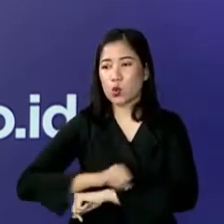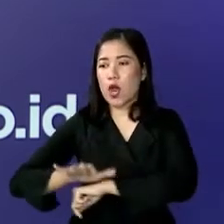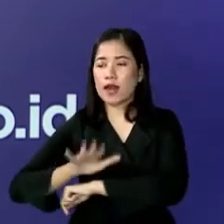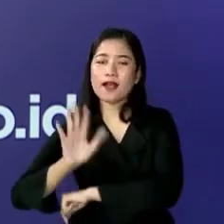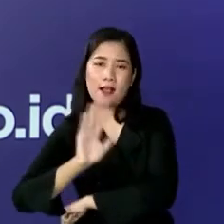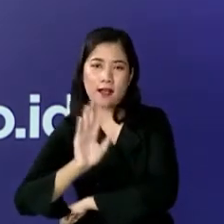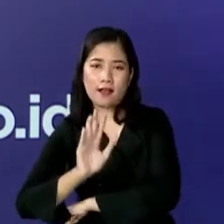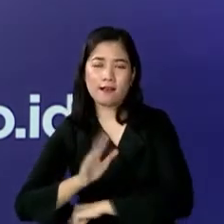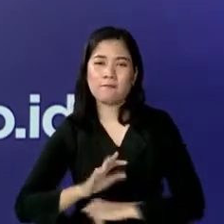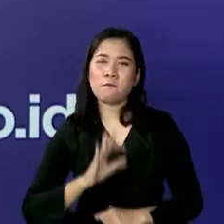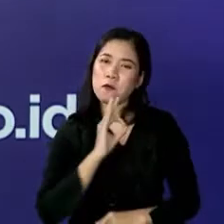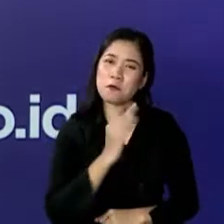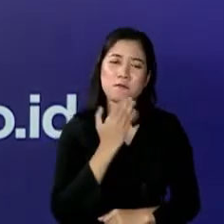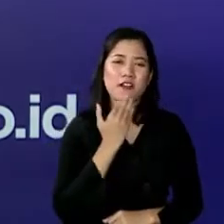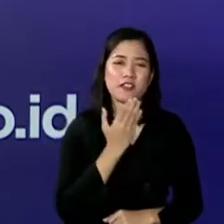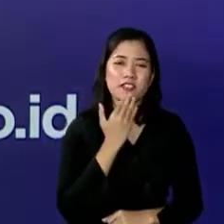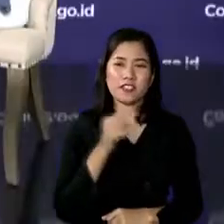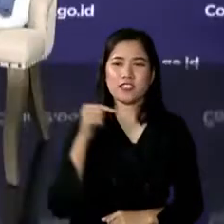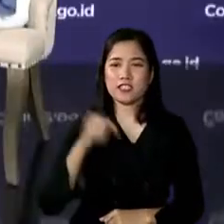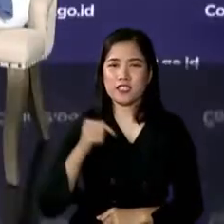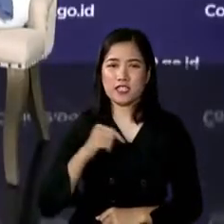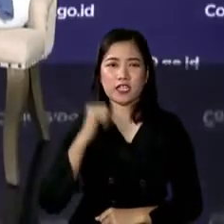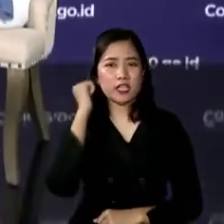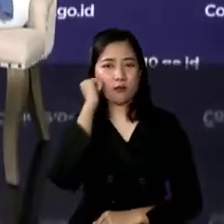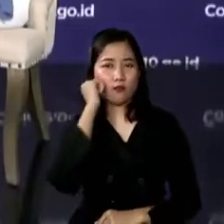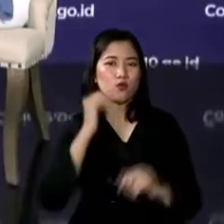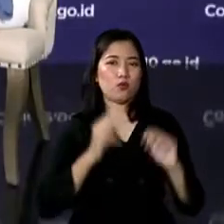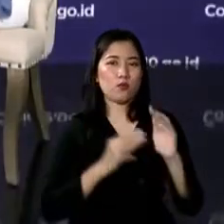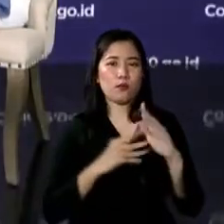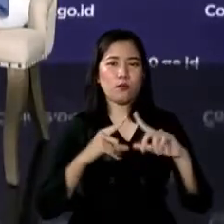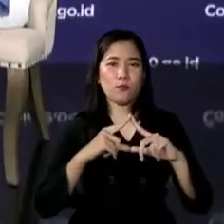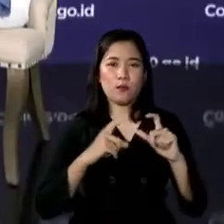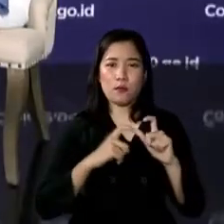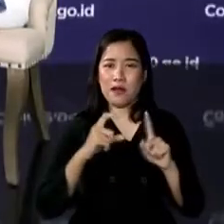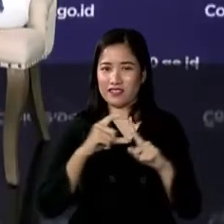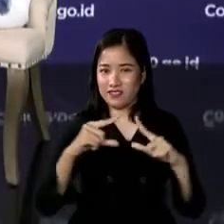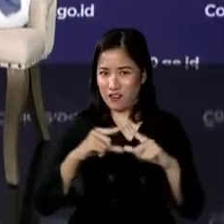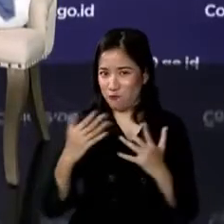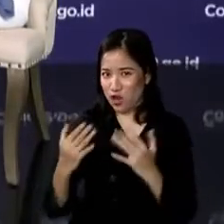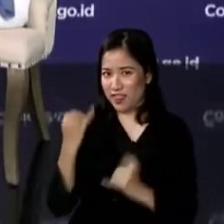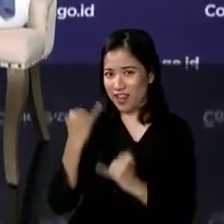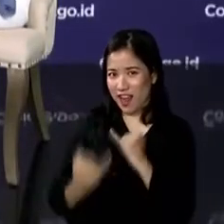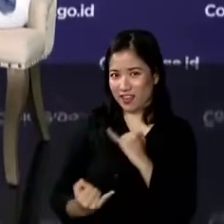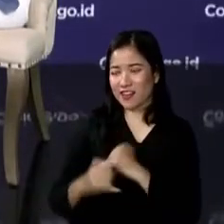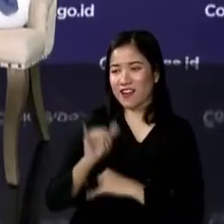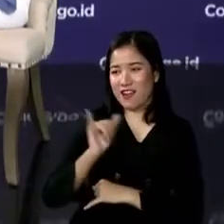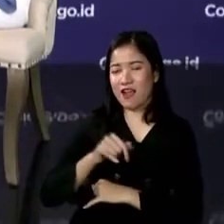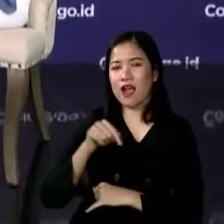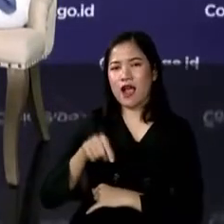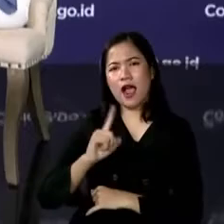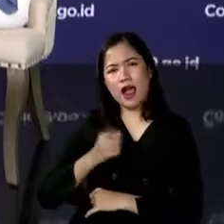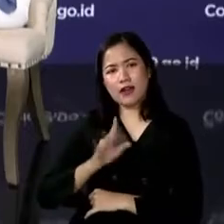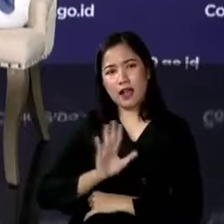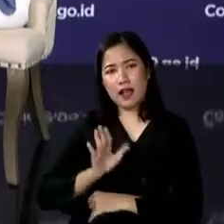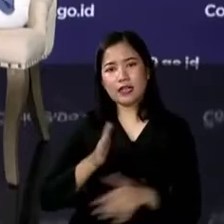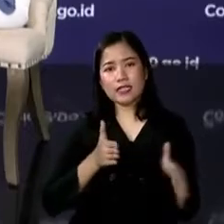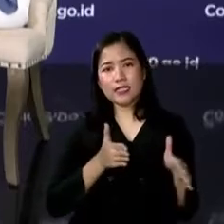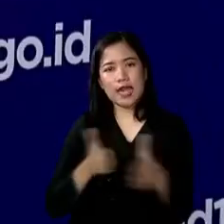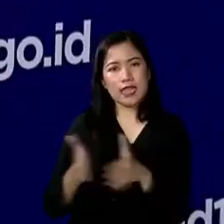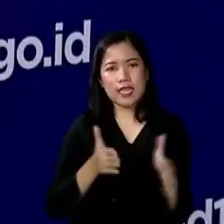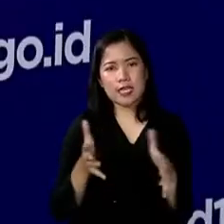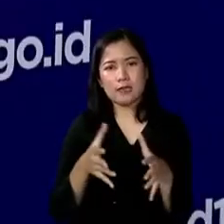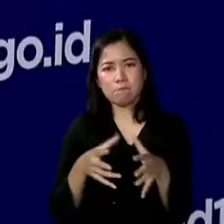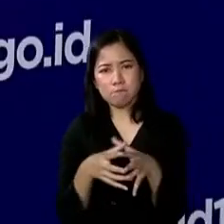seperti Oke terima kasih Dafa ini ke Bumas dan mungkin terakhir singkat aja untuk memang sudah ini Adakah Bu strategi besar